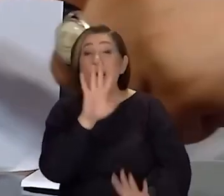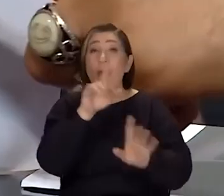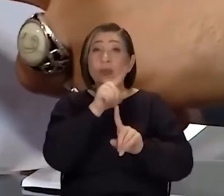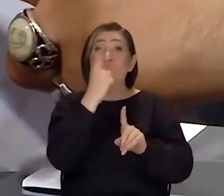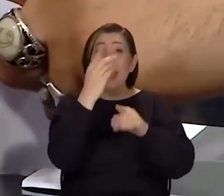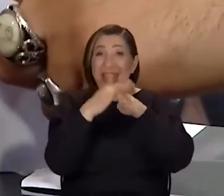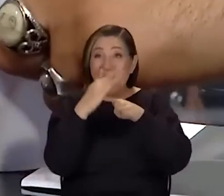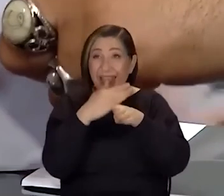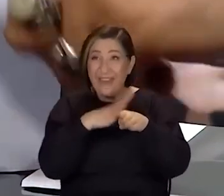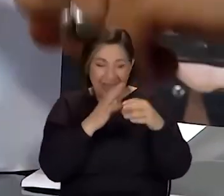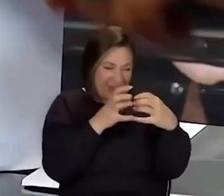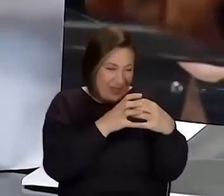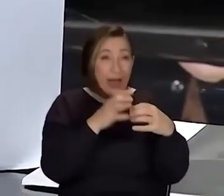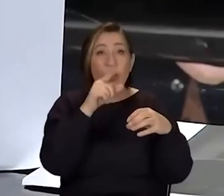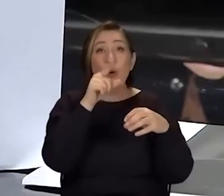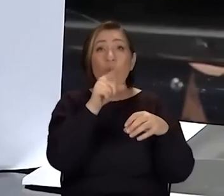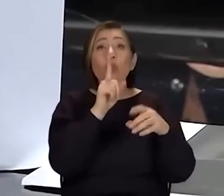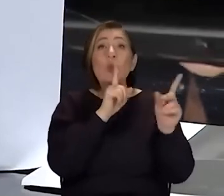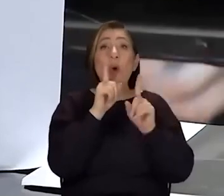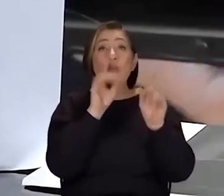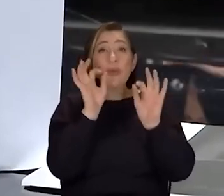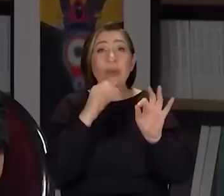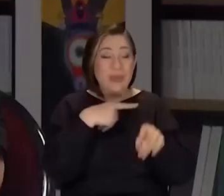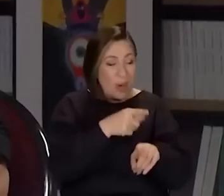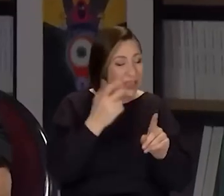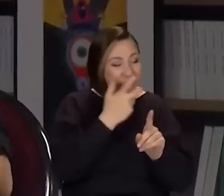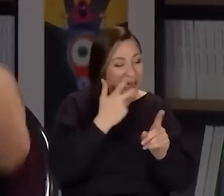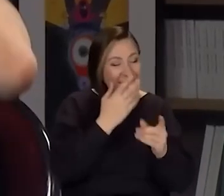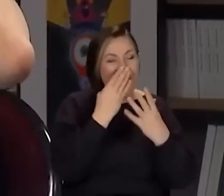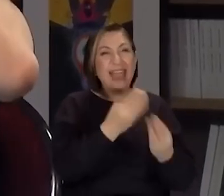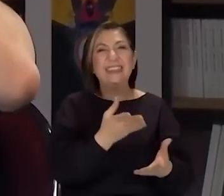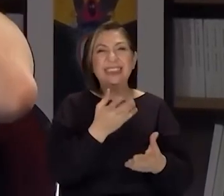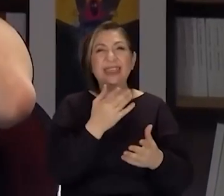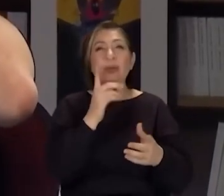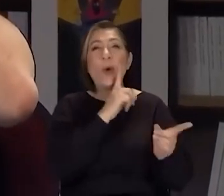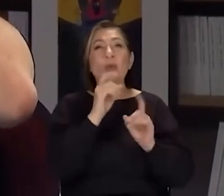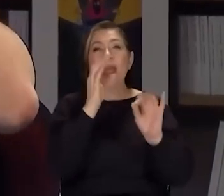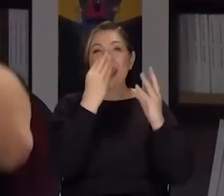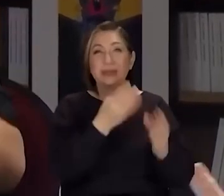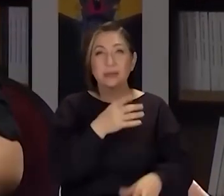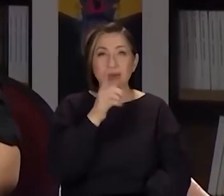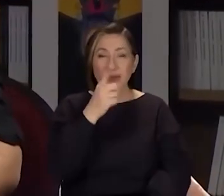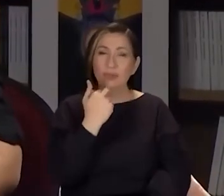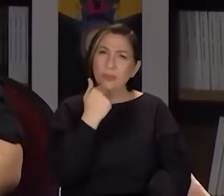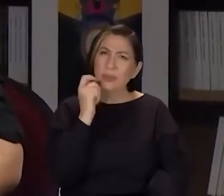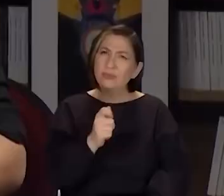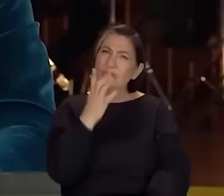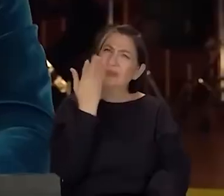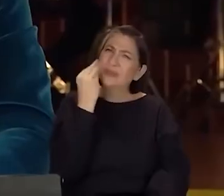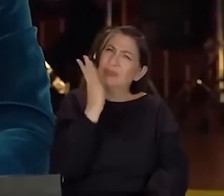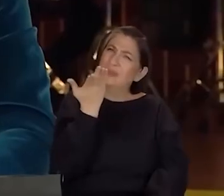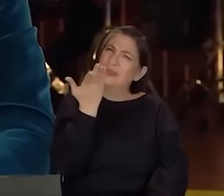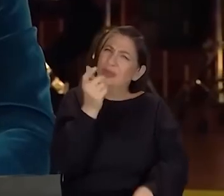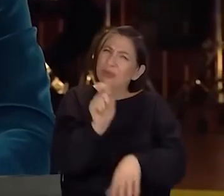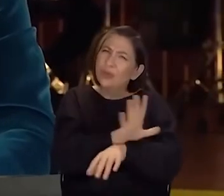Burada bir kedi var. Kavun. Kavunun doğum günüydü. Biz de ona şarkı söylüyorduk. Vallahi yani. Ya siz numara mı yapıyorsunuz bu